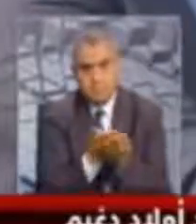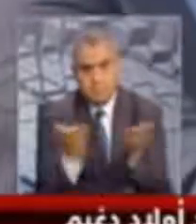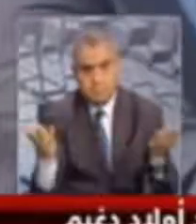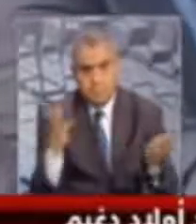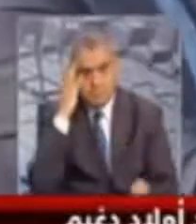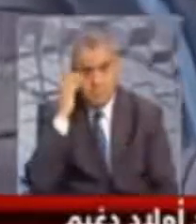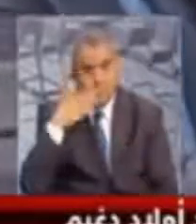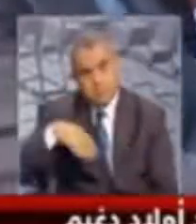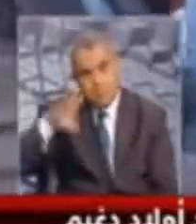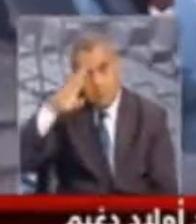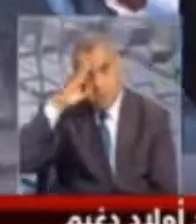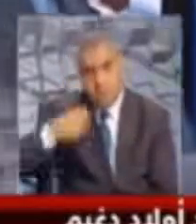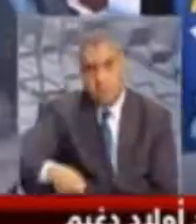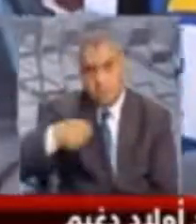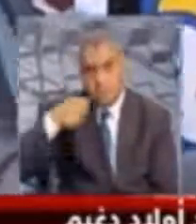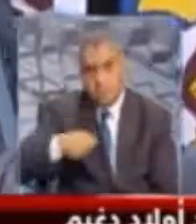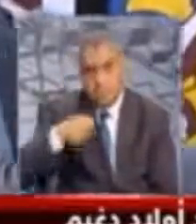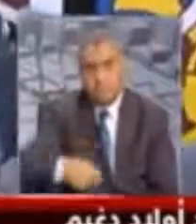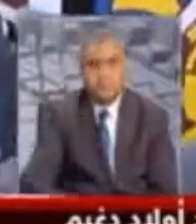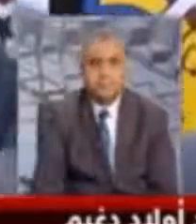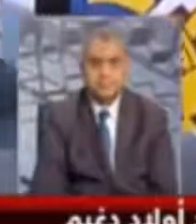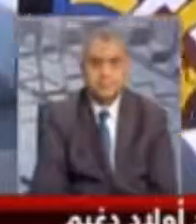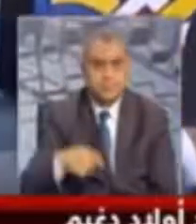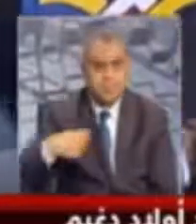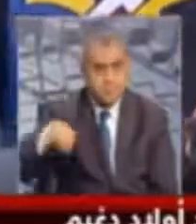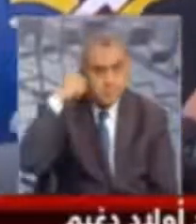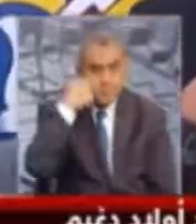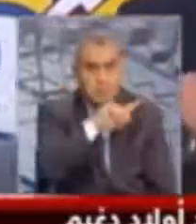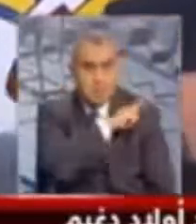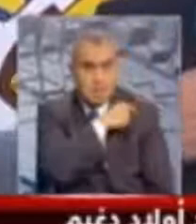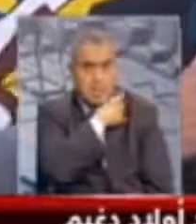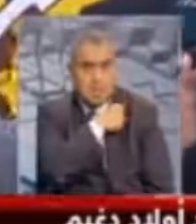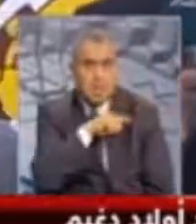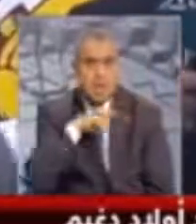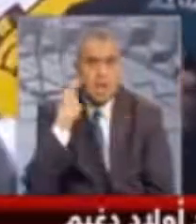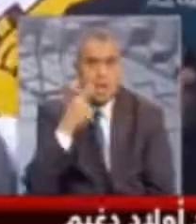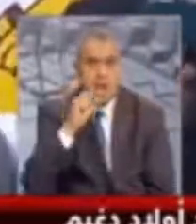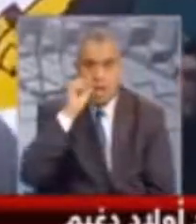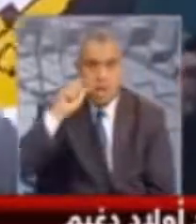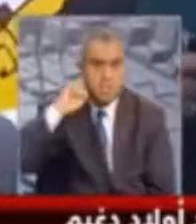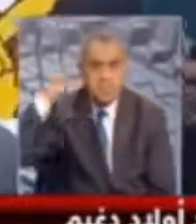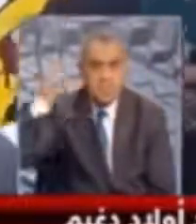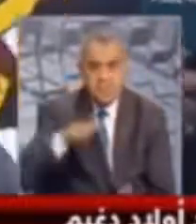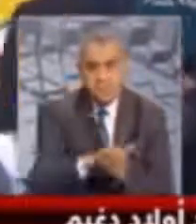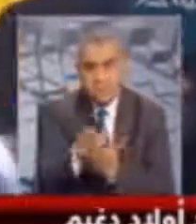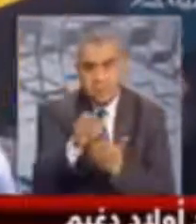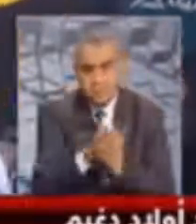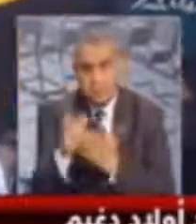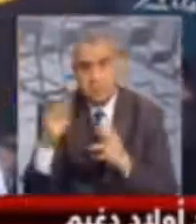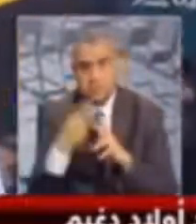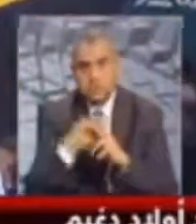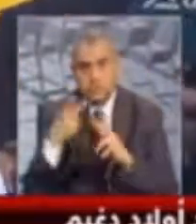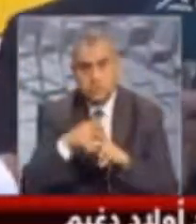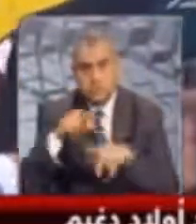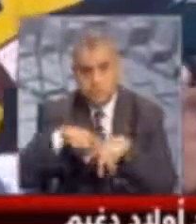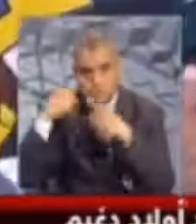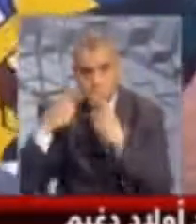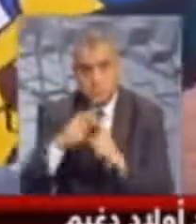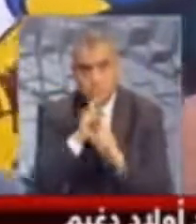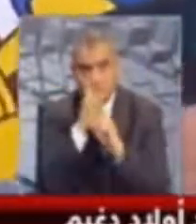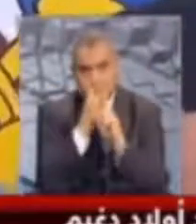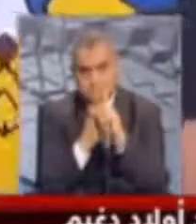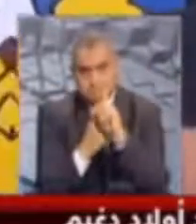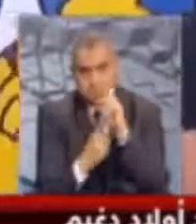أنا أرحب وأهنئ سيادة اللواء خالد شعيب محافظ مطروح وكل أهالينا والسادة النواب